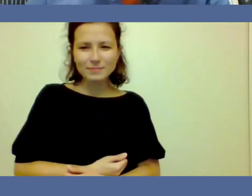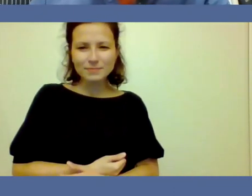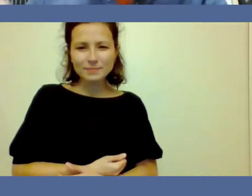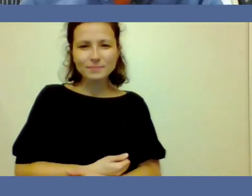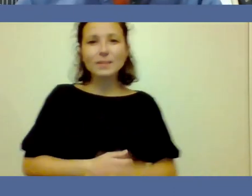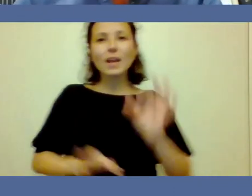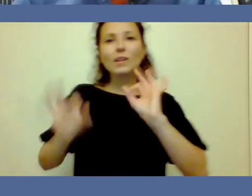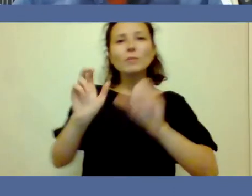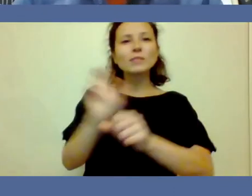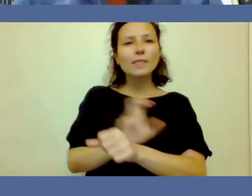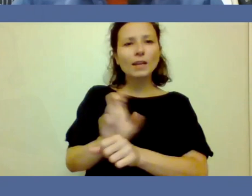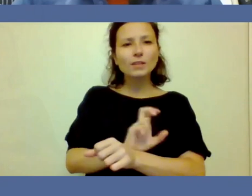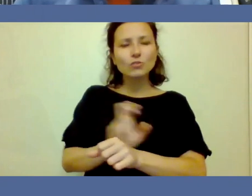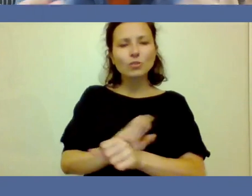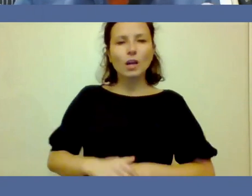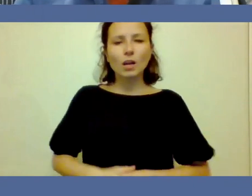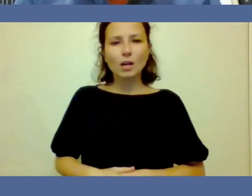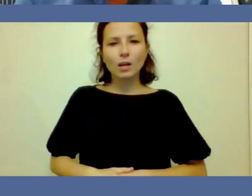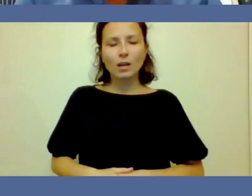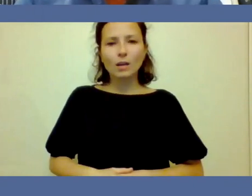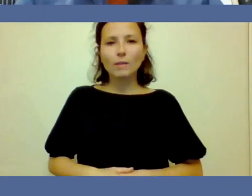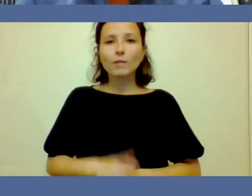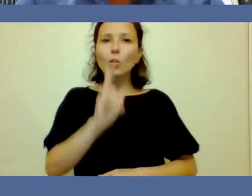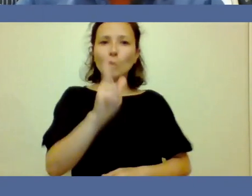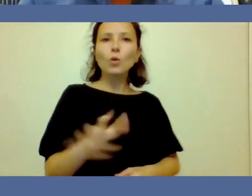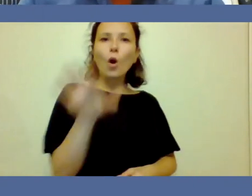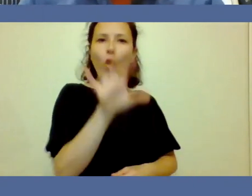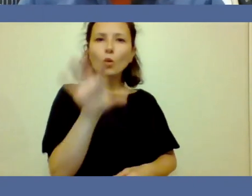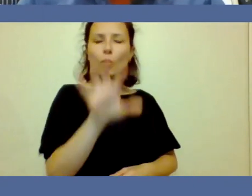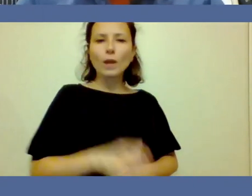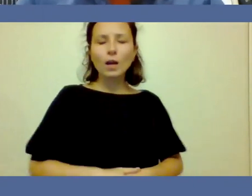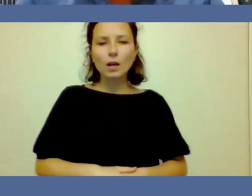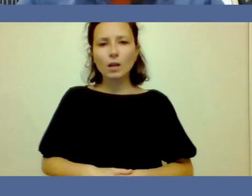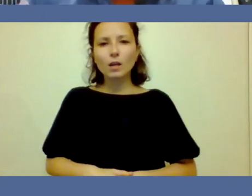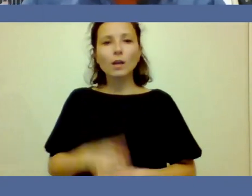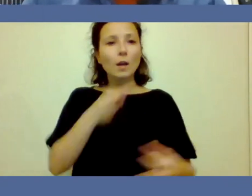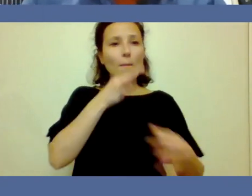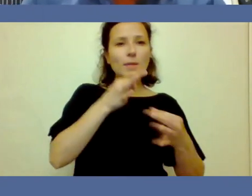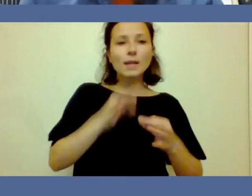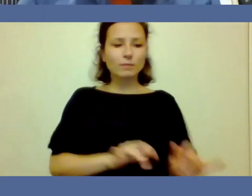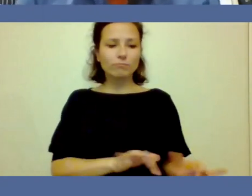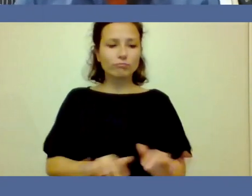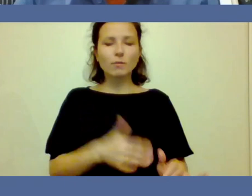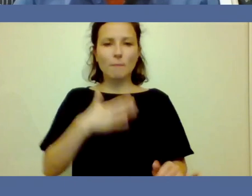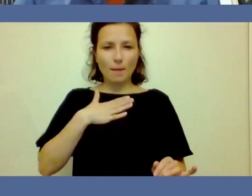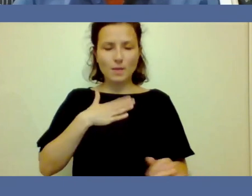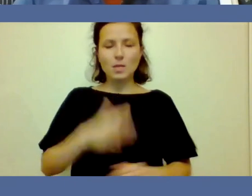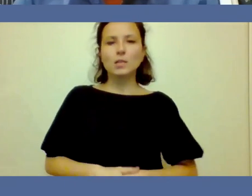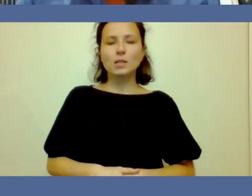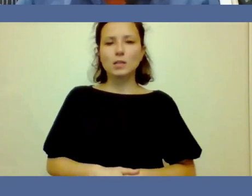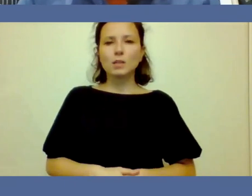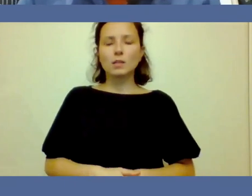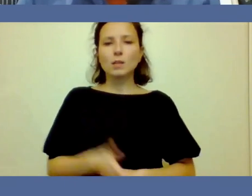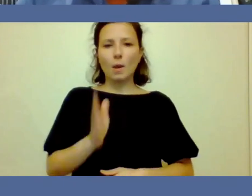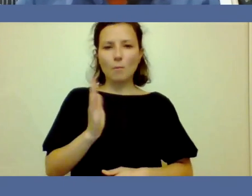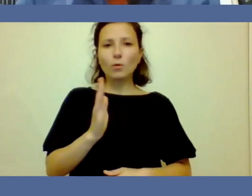Informacja techniczna, mam taką, do tych, którzy nas oglądają, mamy pytania od państwa spisane i pozwolimy